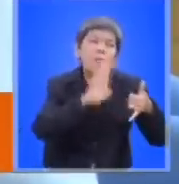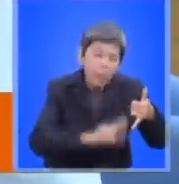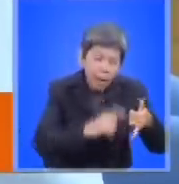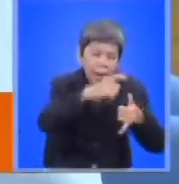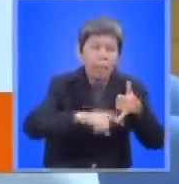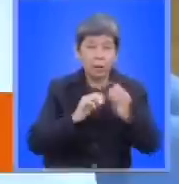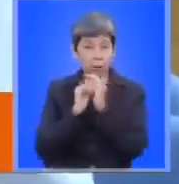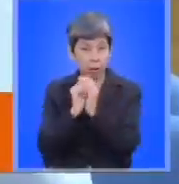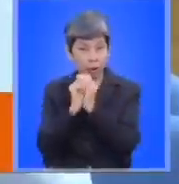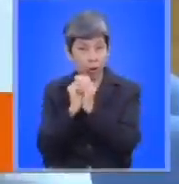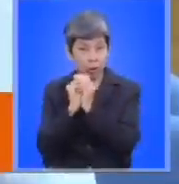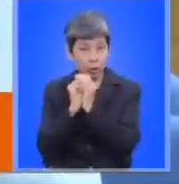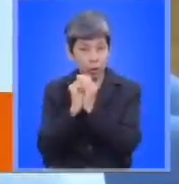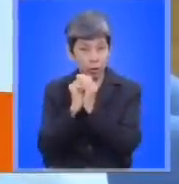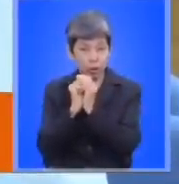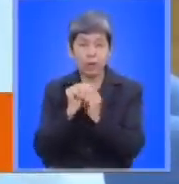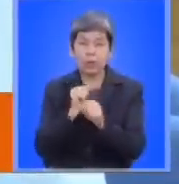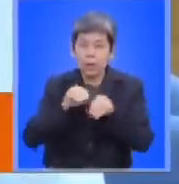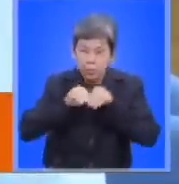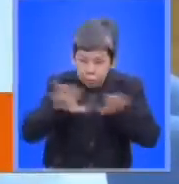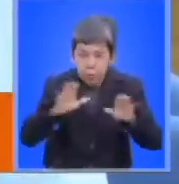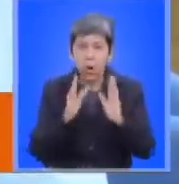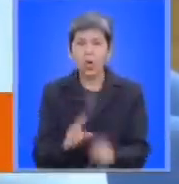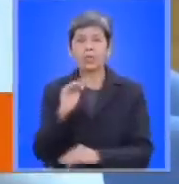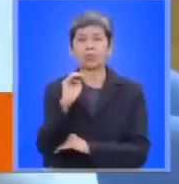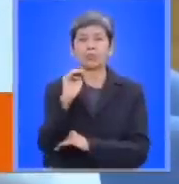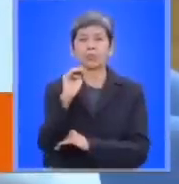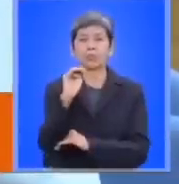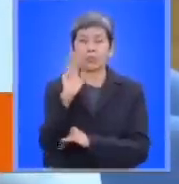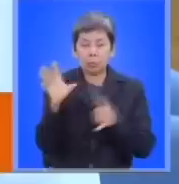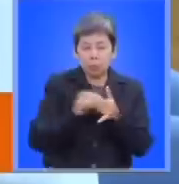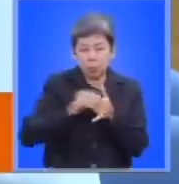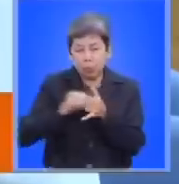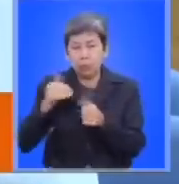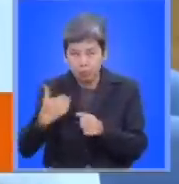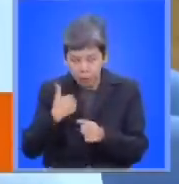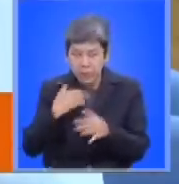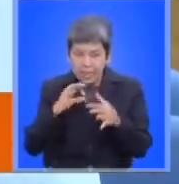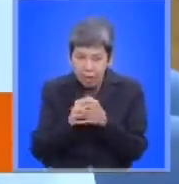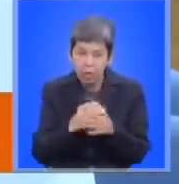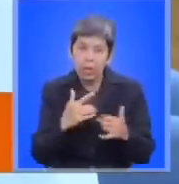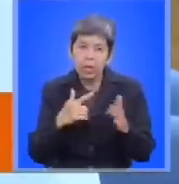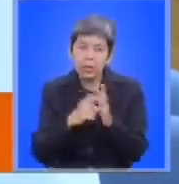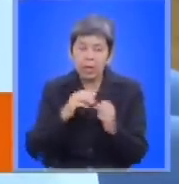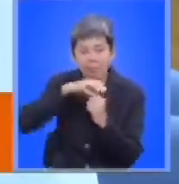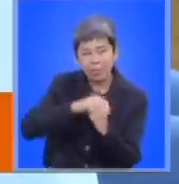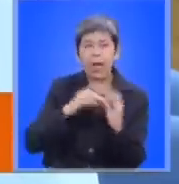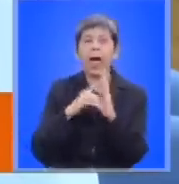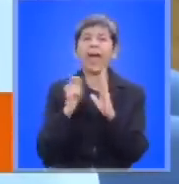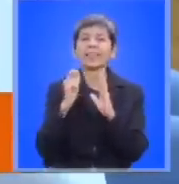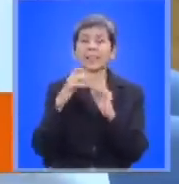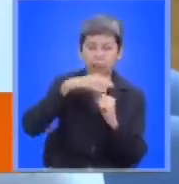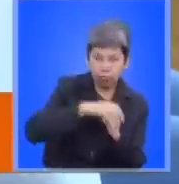เมืองจีนเนี่ยปล่อยซีรีส์แรกออกมา40กว่าคนเนี่ยตอนนั้นเขาใช้เฉพาะให้ยาต้านไวรัสเอดนะ